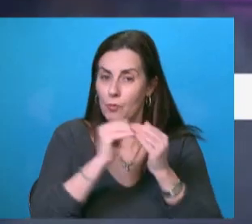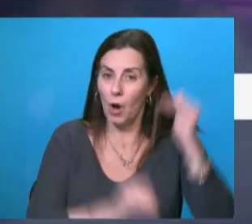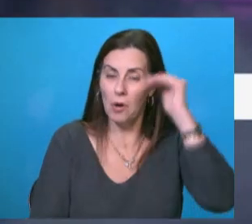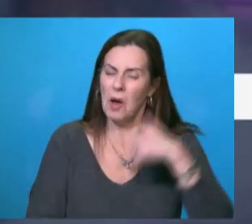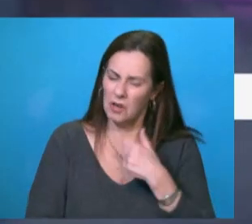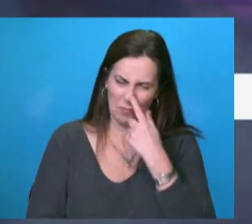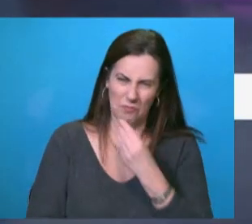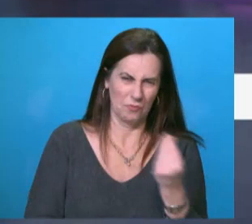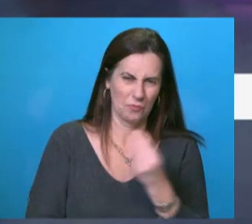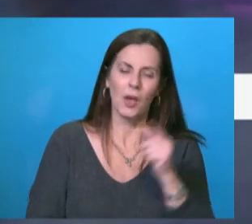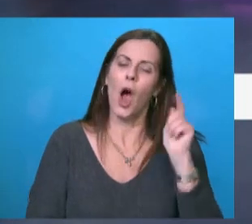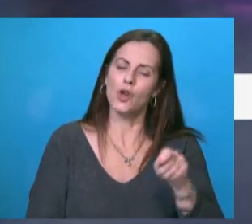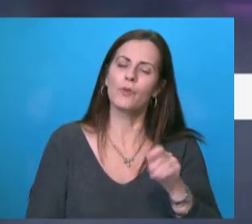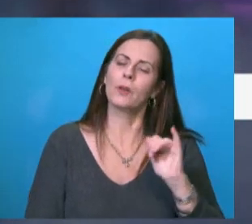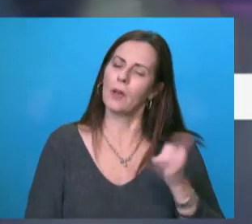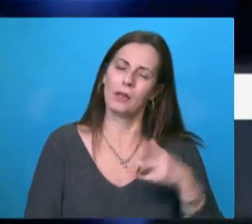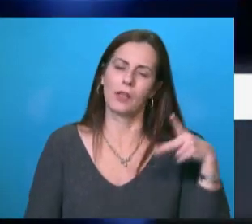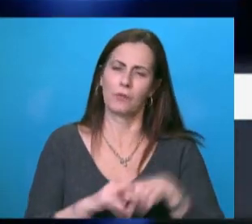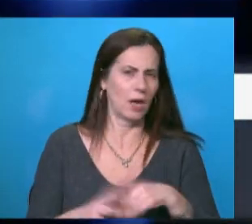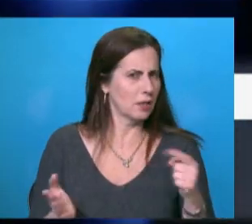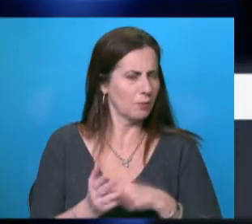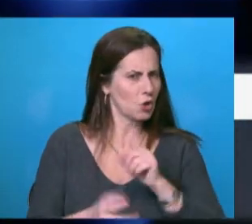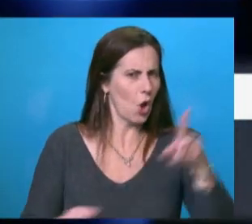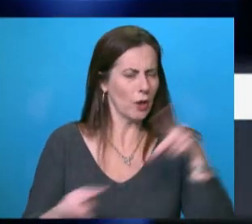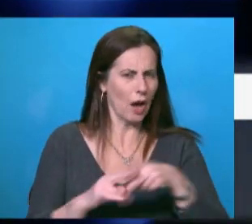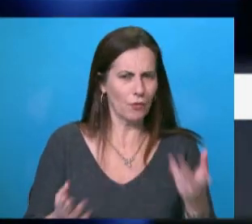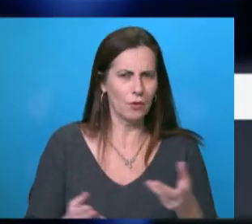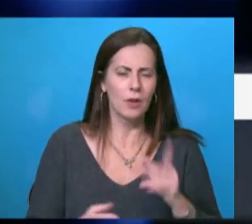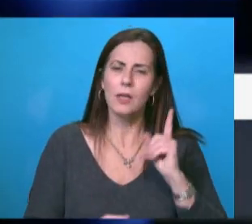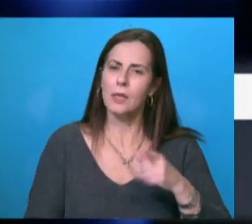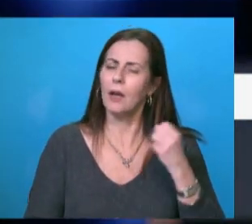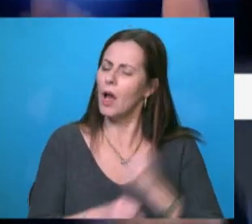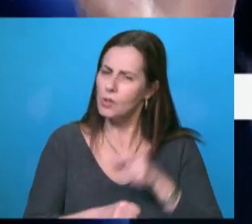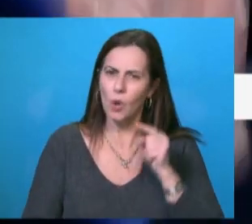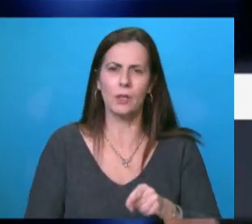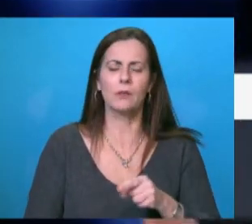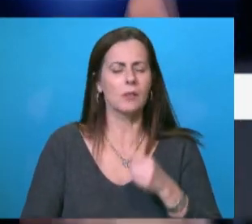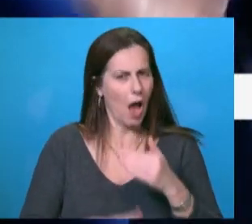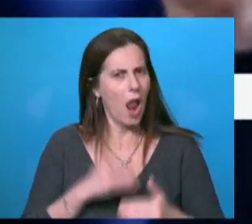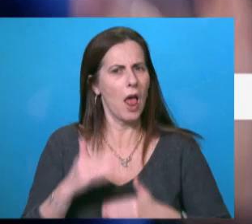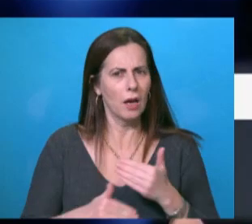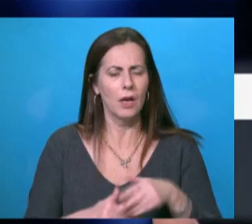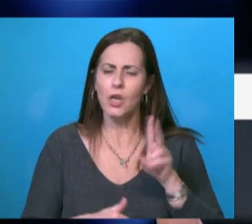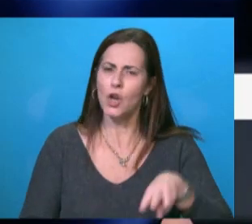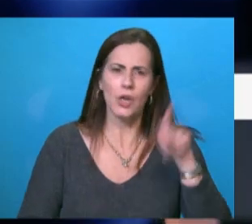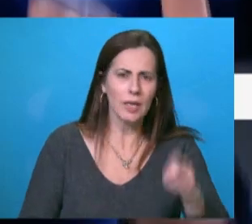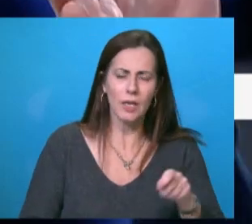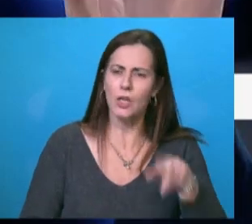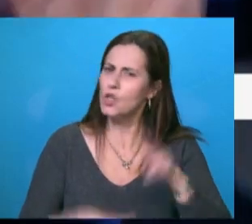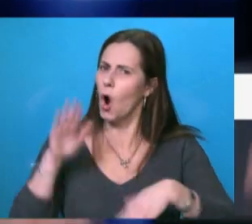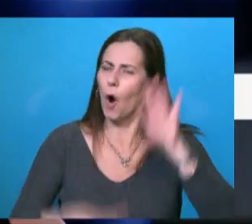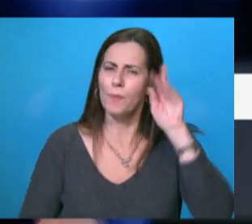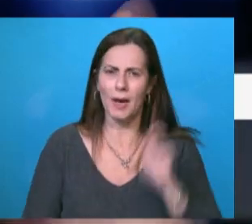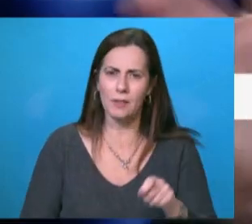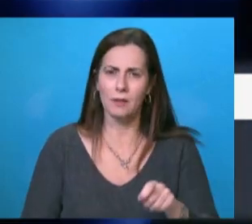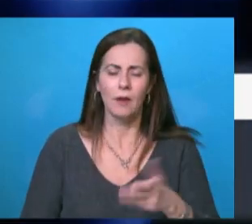שכאן השופטים יתערבו. אין שום סיבה שלא יתערבו, כי צריך לנהל את העניין הזה, את תהליך. יש כנסת, יש רוב בכנסת, לקבל